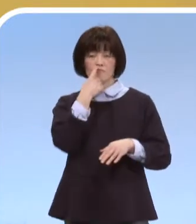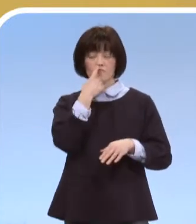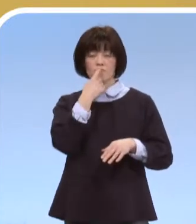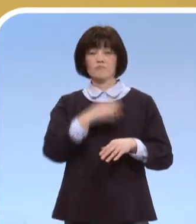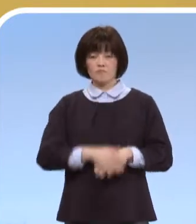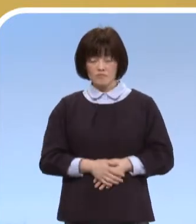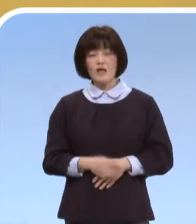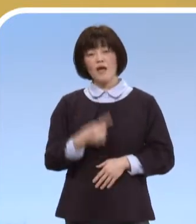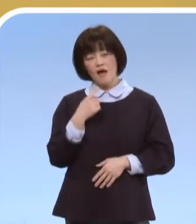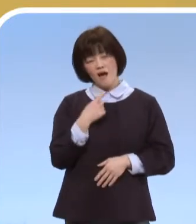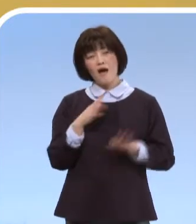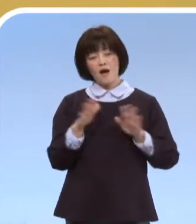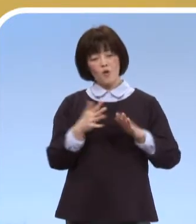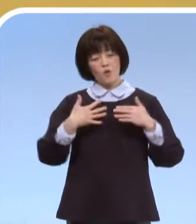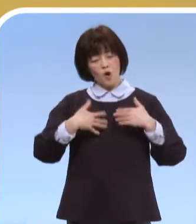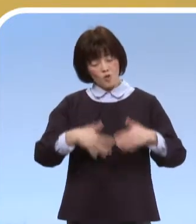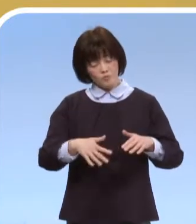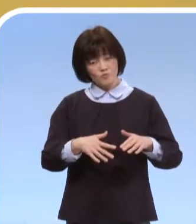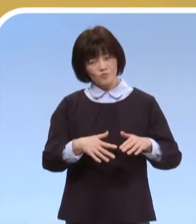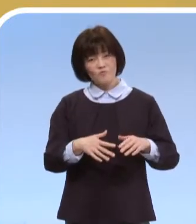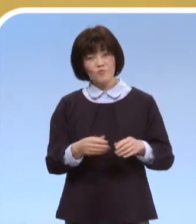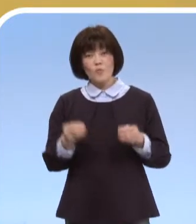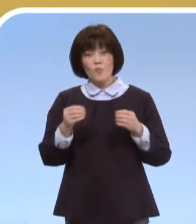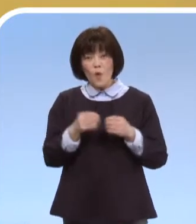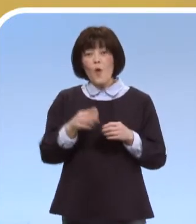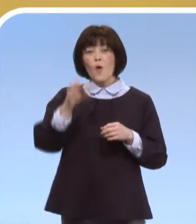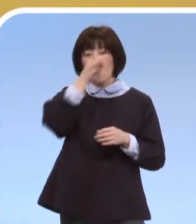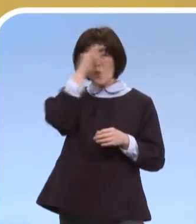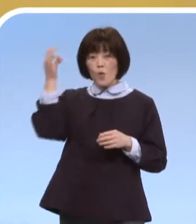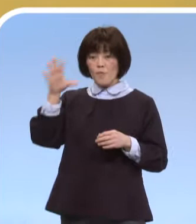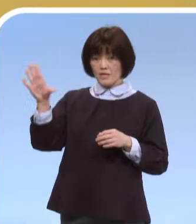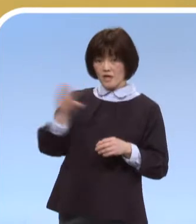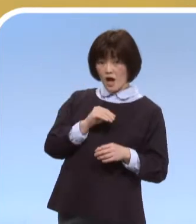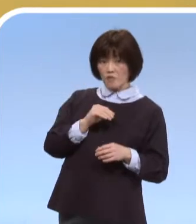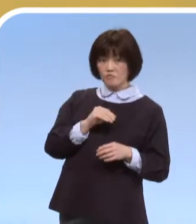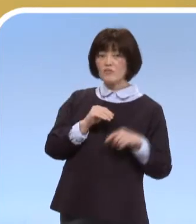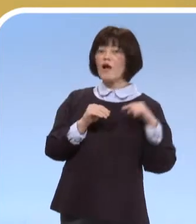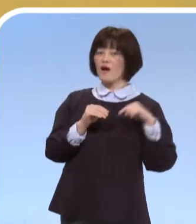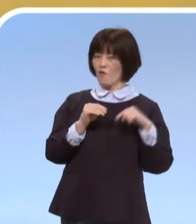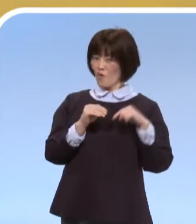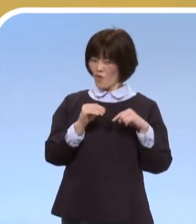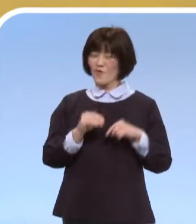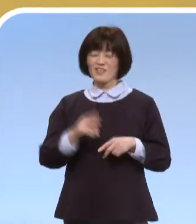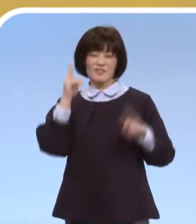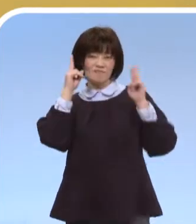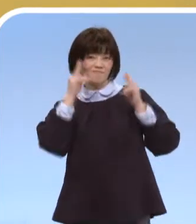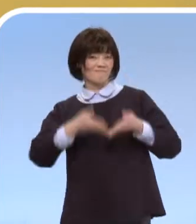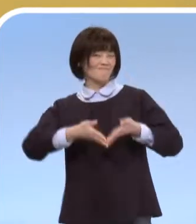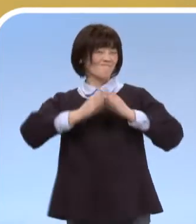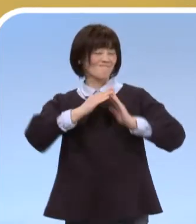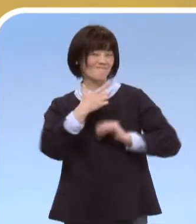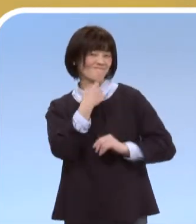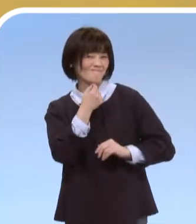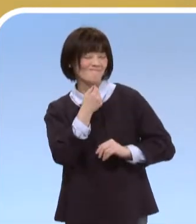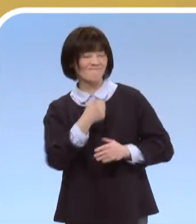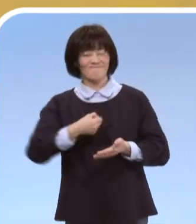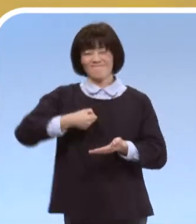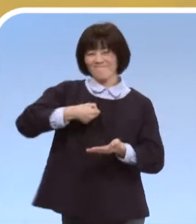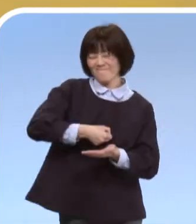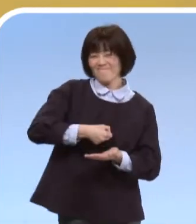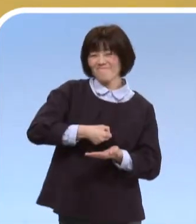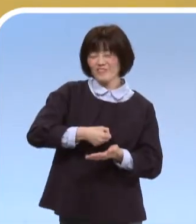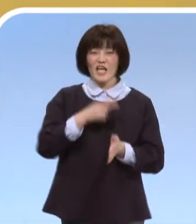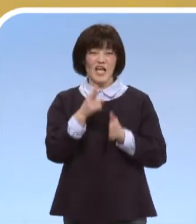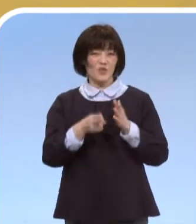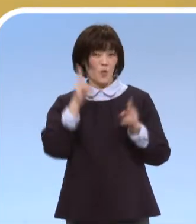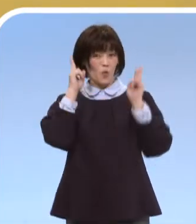は、まあ、生まれるタイミングもちょうど一緒の時期で、 はいはいはい、 でも U ターンしてちょっと神戸を拠点に法人にしようということで旅